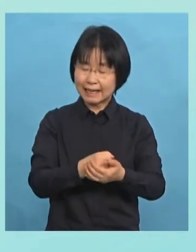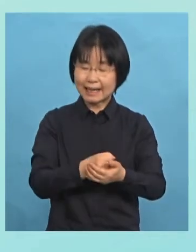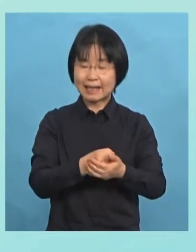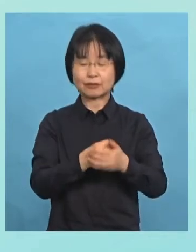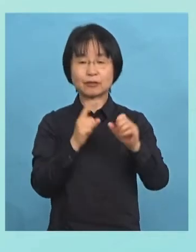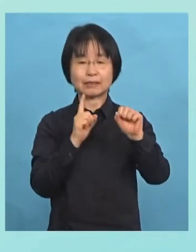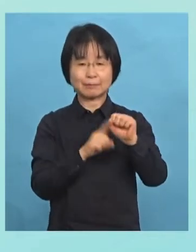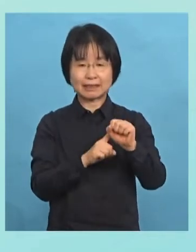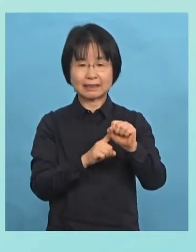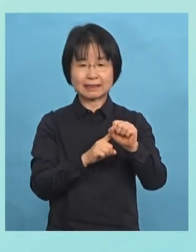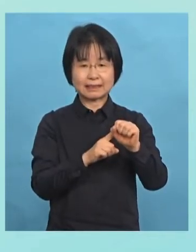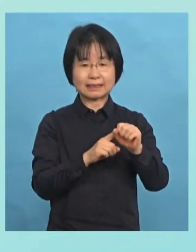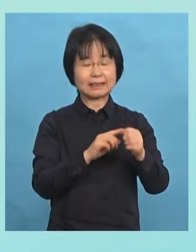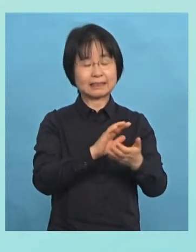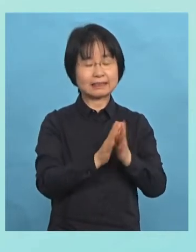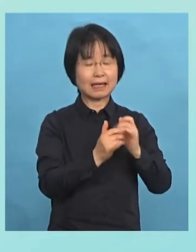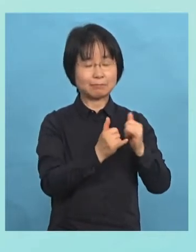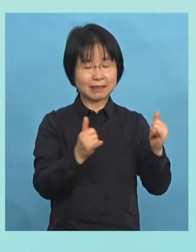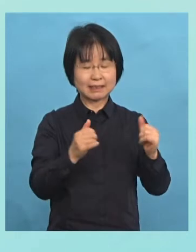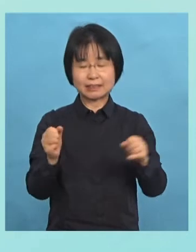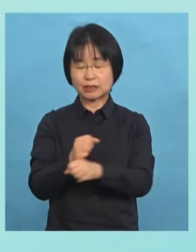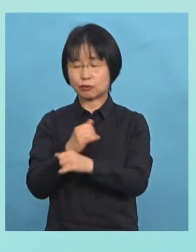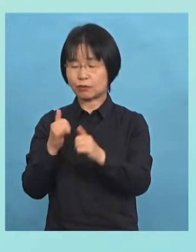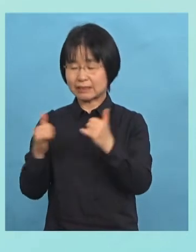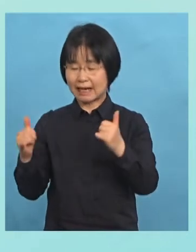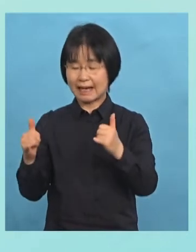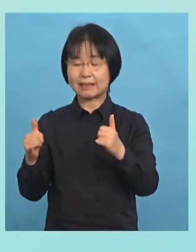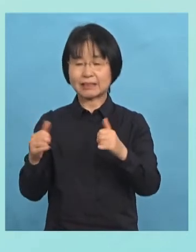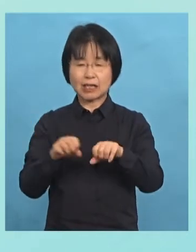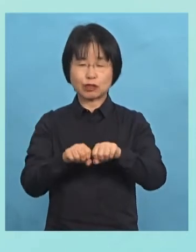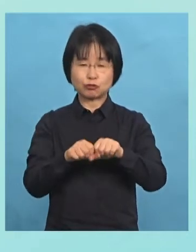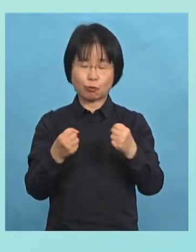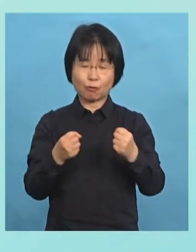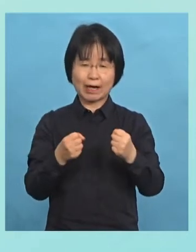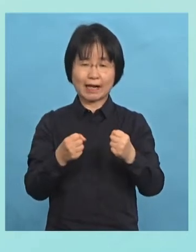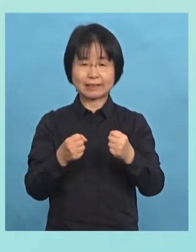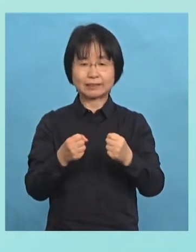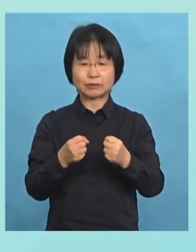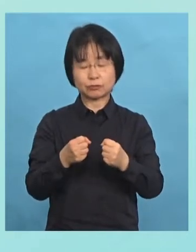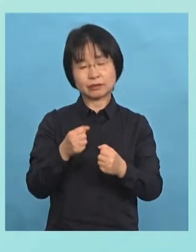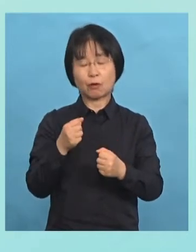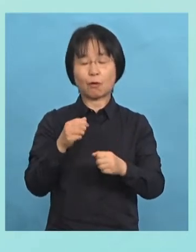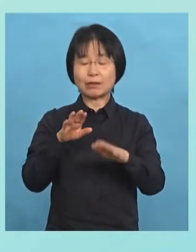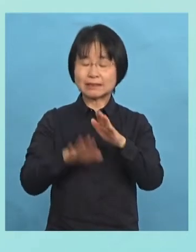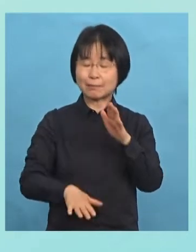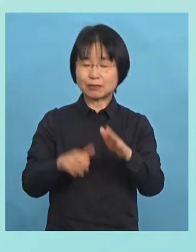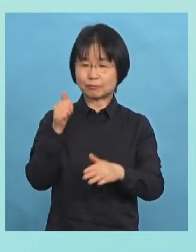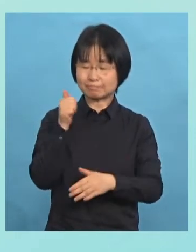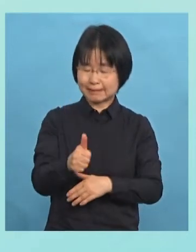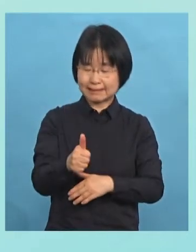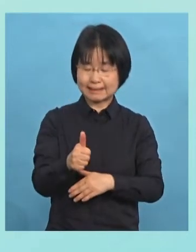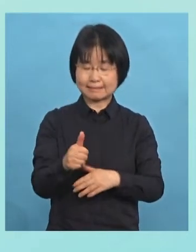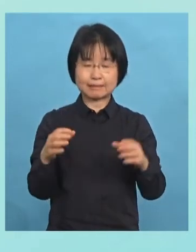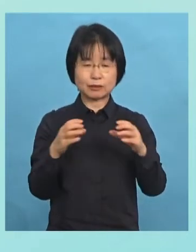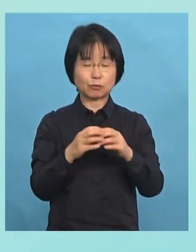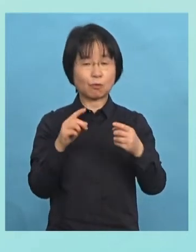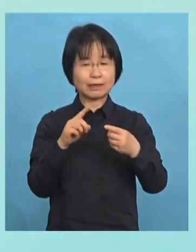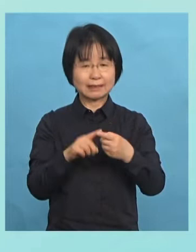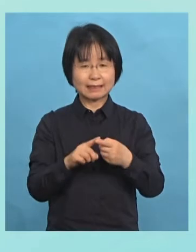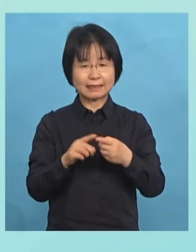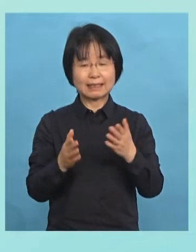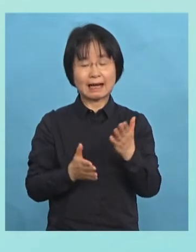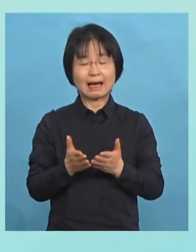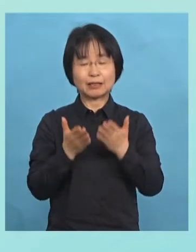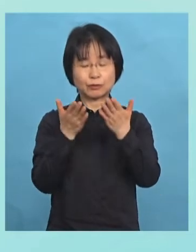県民及び事業者に障害を理由とする差別を禁止するとともに、合理的配慮の提供義